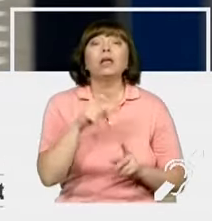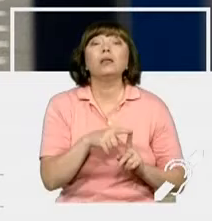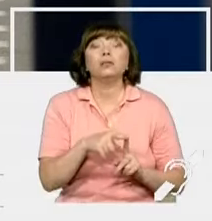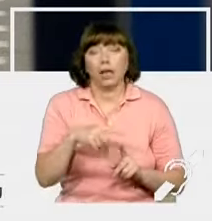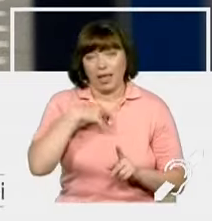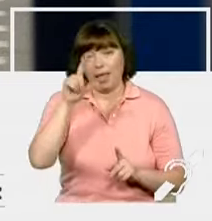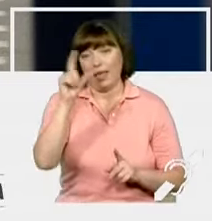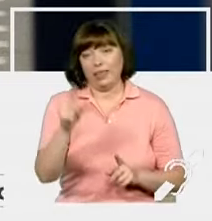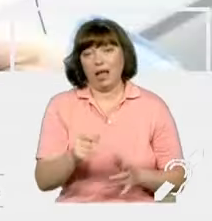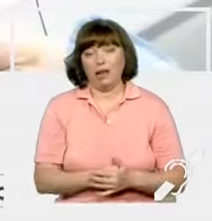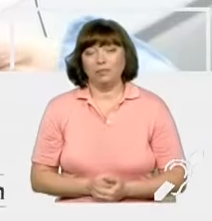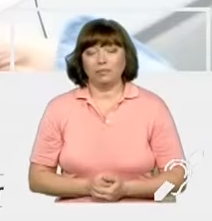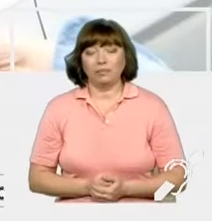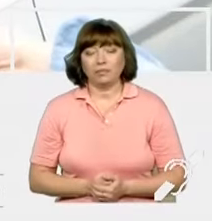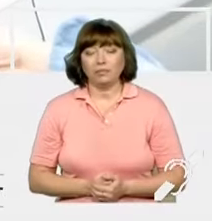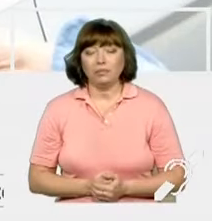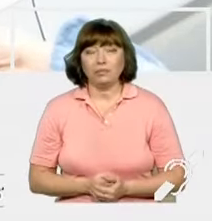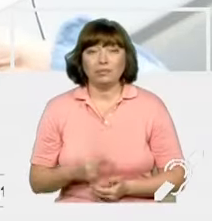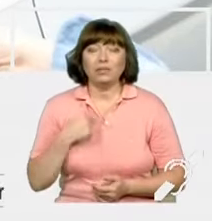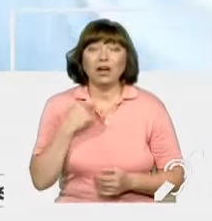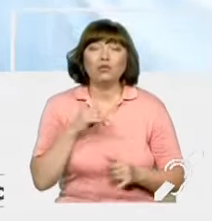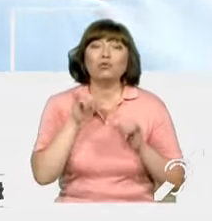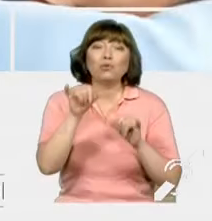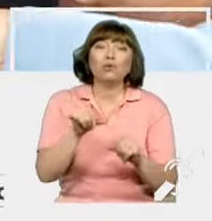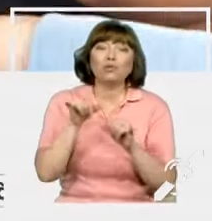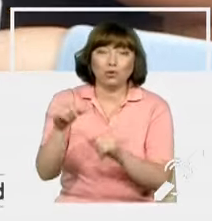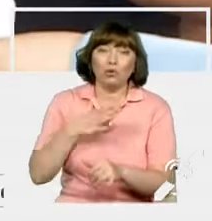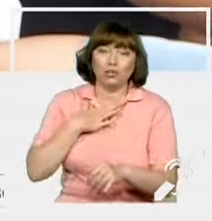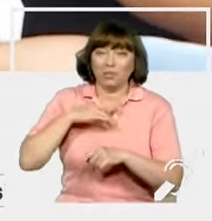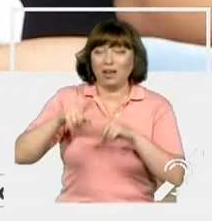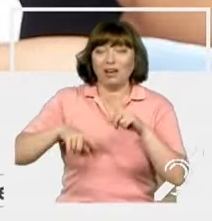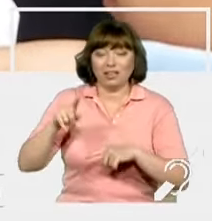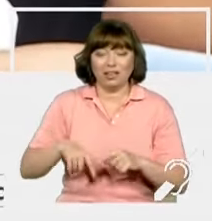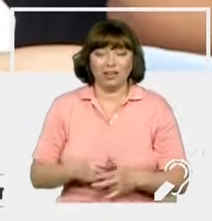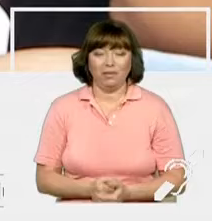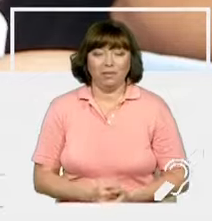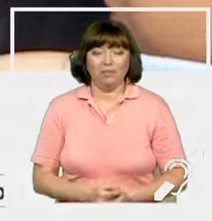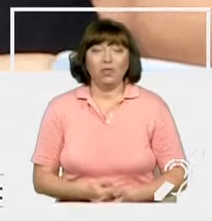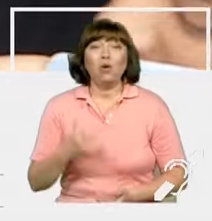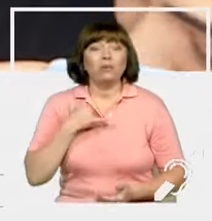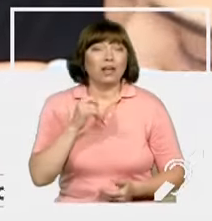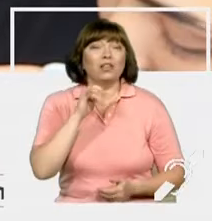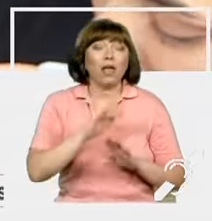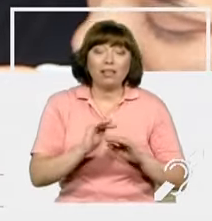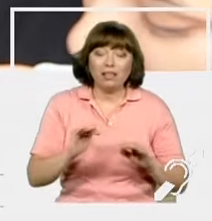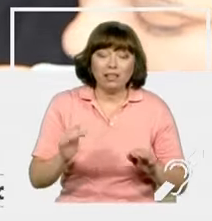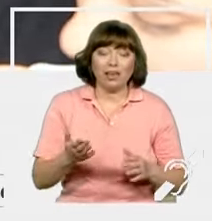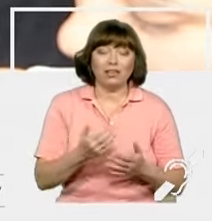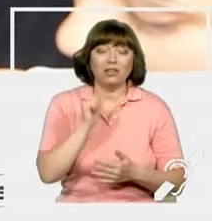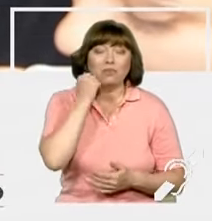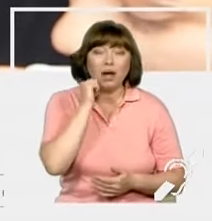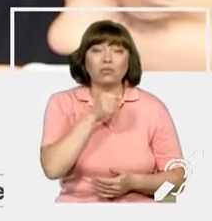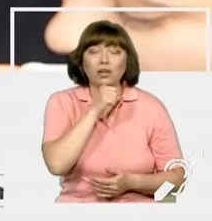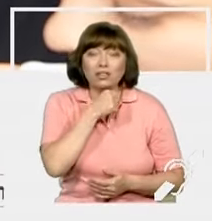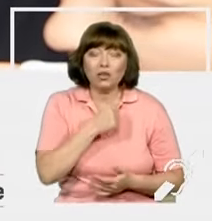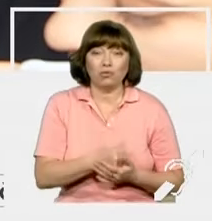pe cei dragi, în primul rând. Că este dor de ei. Avem copii, pădă bunei. Suntem